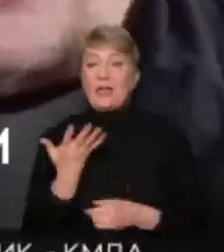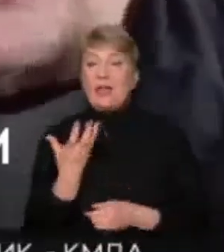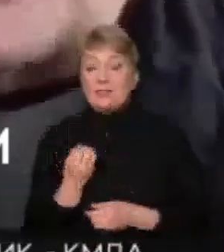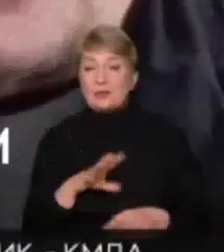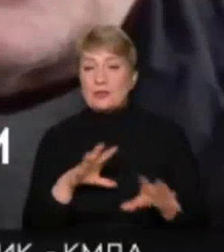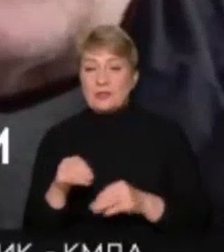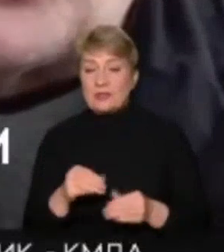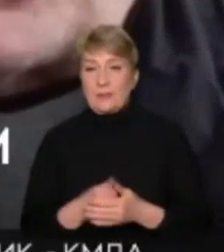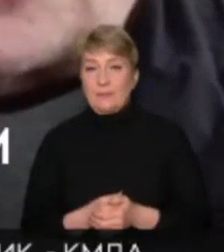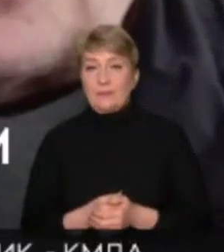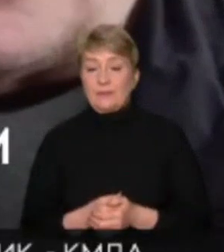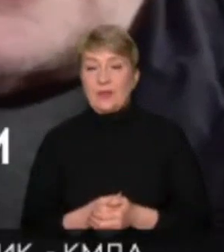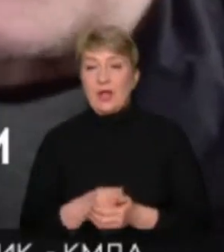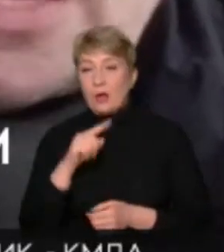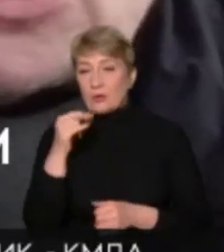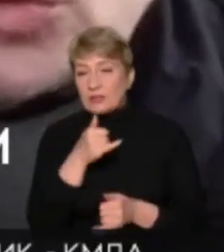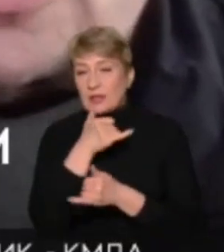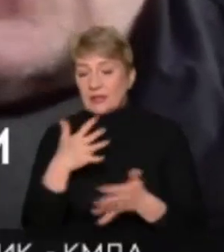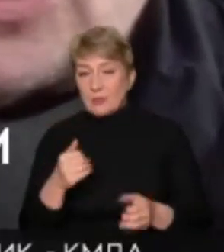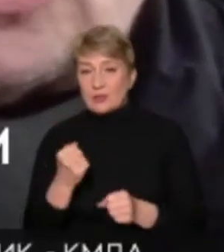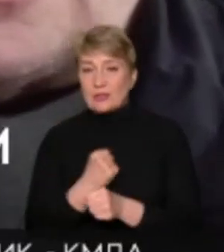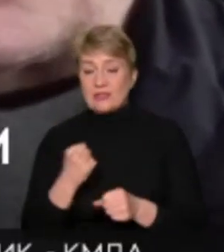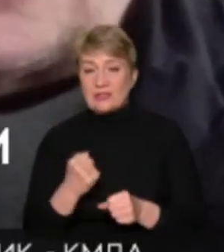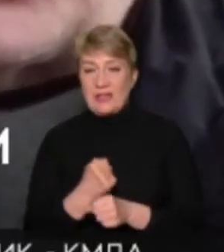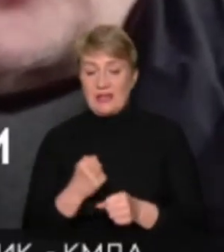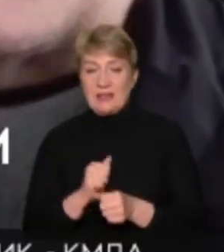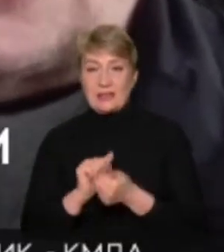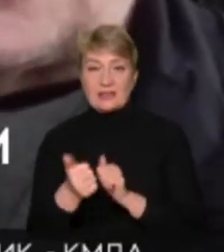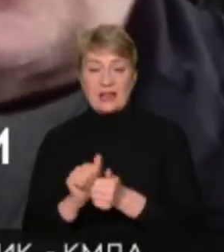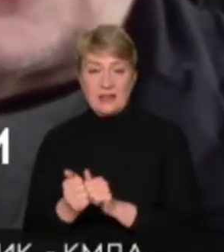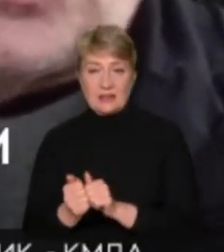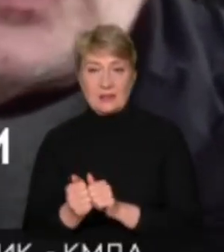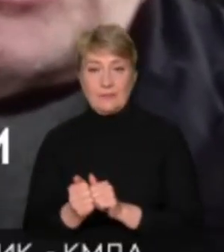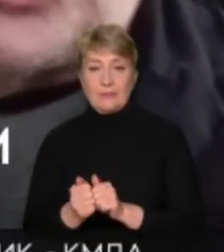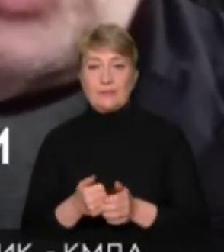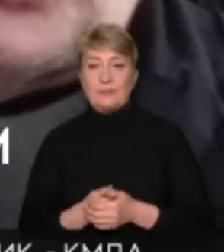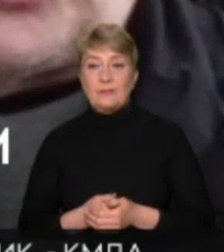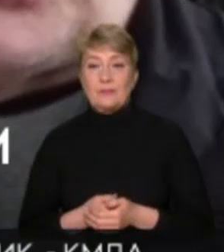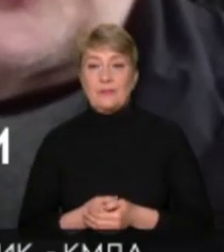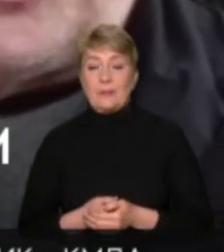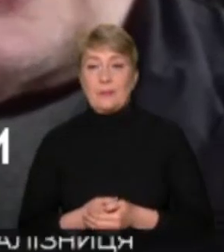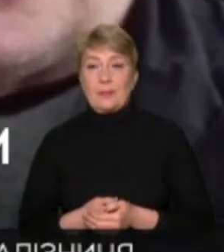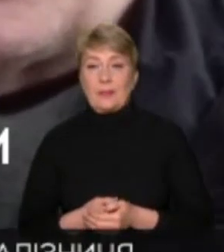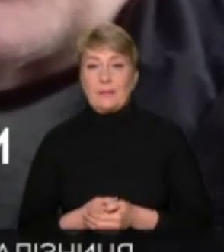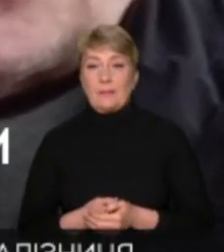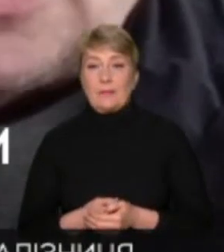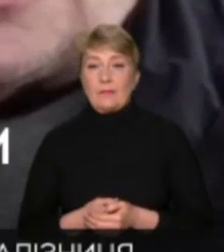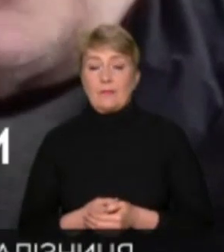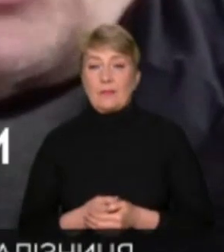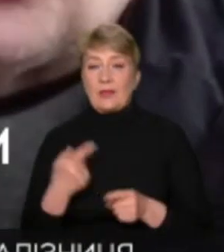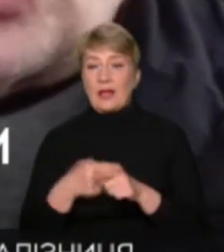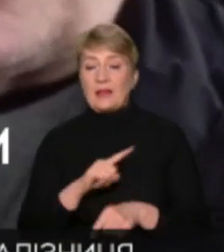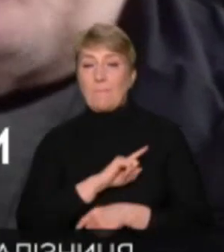Ескалація, росіяни не можуть зробити ескалацію, так звану. Ескалація, що таке ескалація? Давайте слово просто, що воно означає? Це